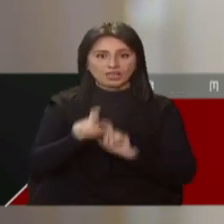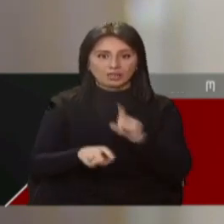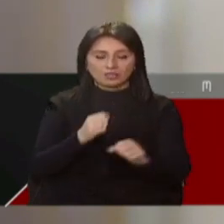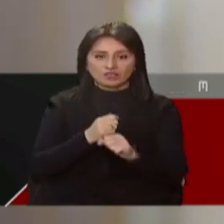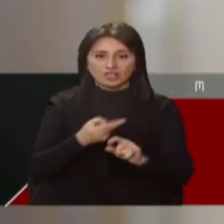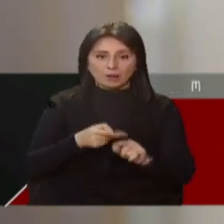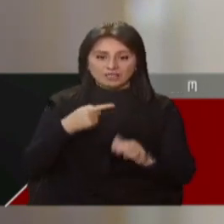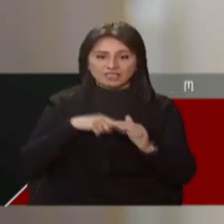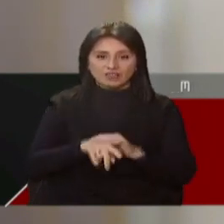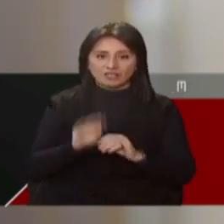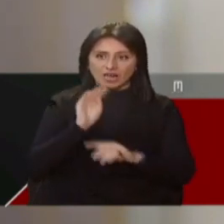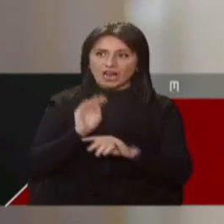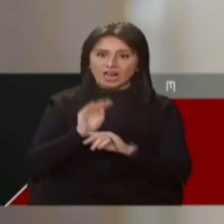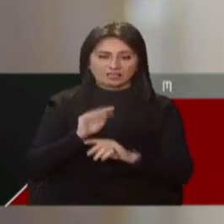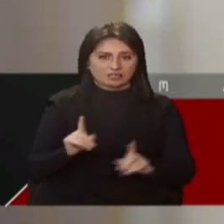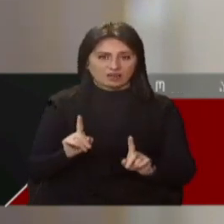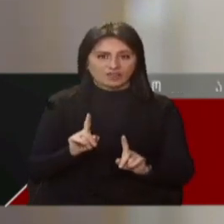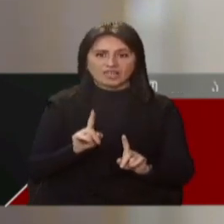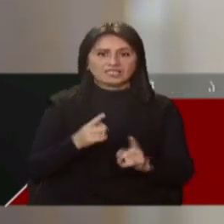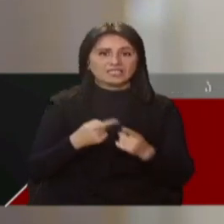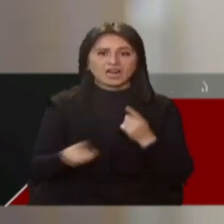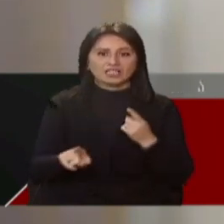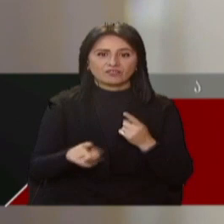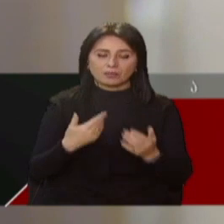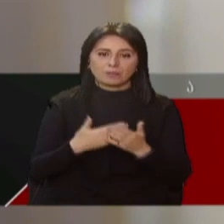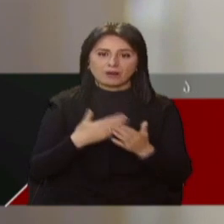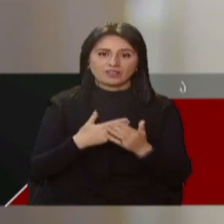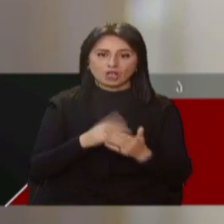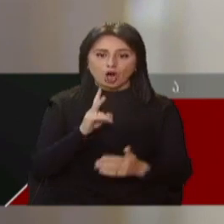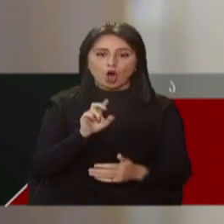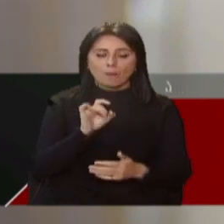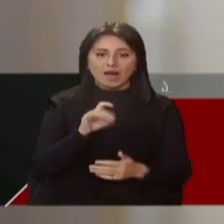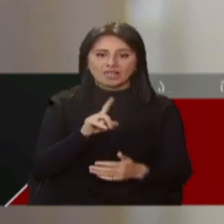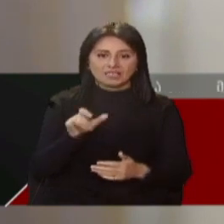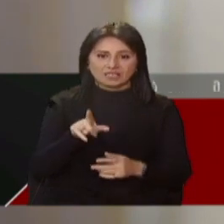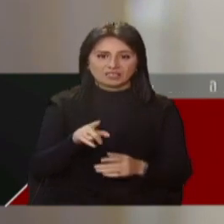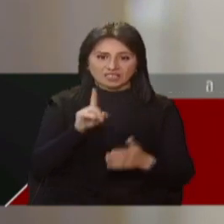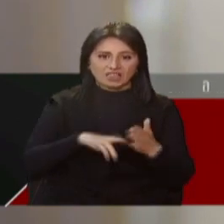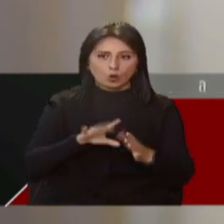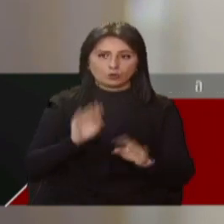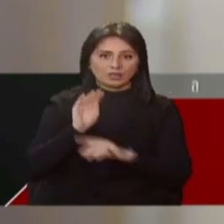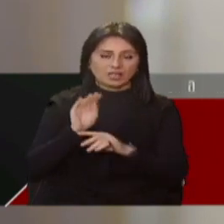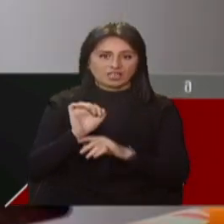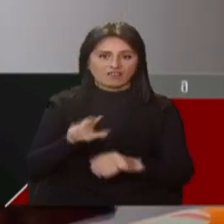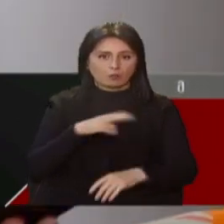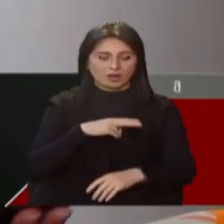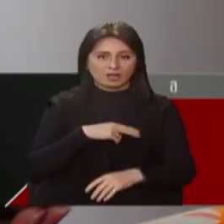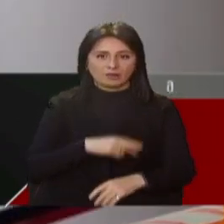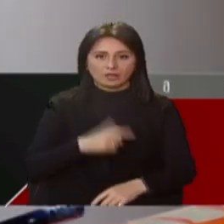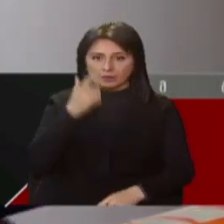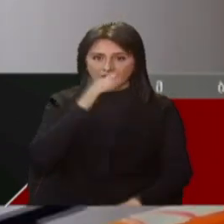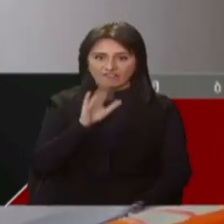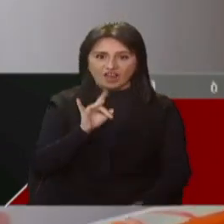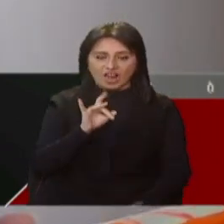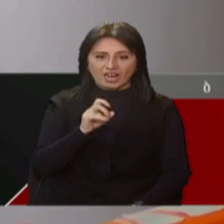gadgat, amizgam rolandzgau, da tathau, ridgan schau de bi, magalitat, irakli, kobahi, dizgan, romelic, se da undobla, tathau, scolme, europarlament. Batan